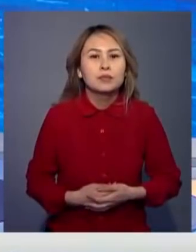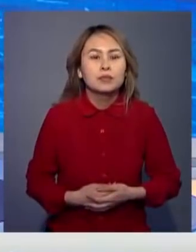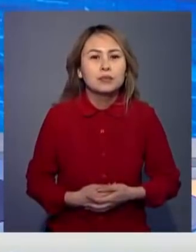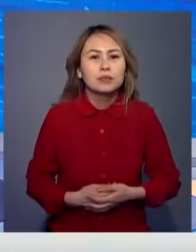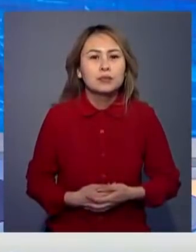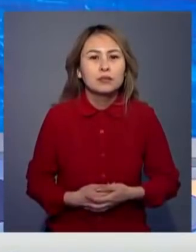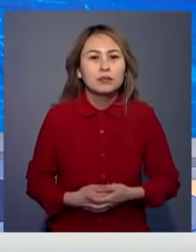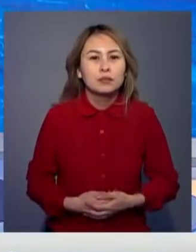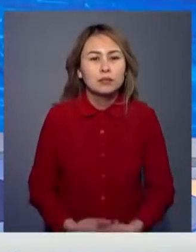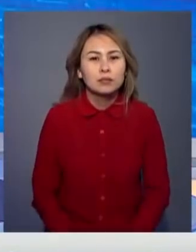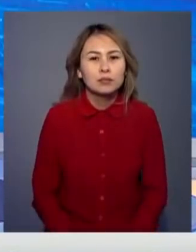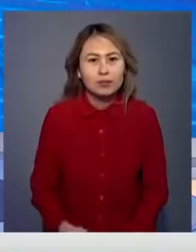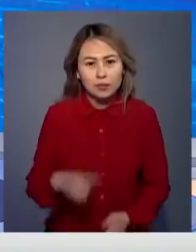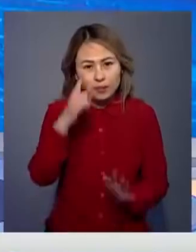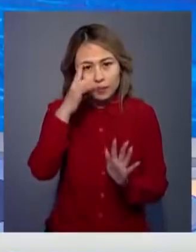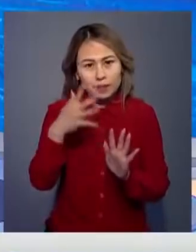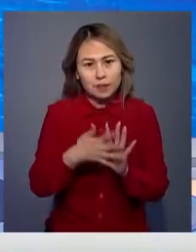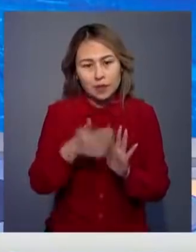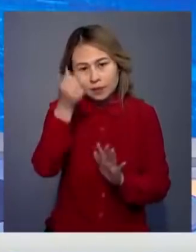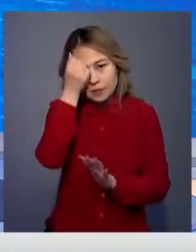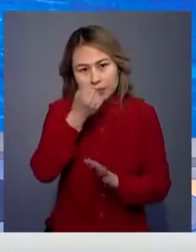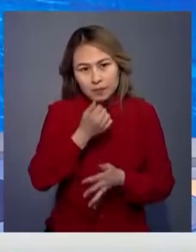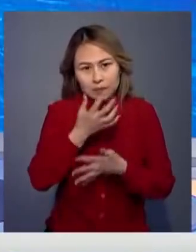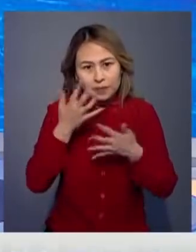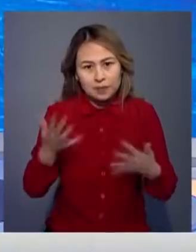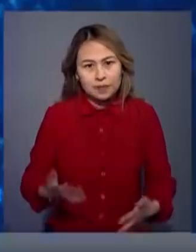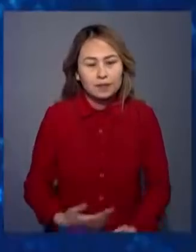Рахмет, түсінікті. Құрметті көрермен, естеріңізге салайық,